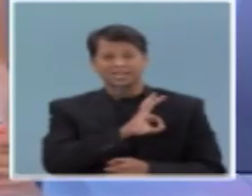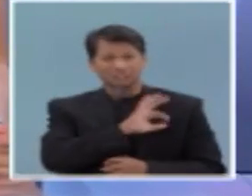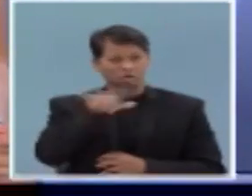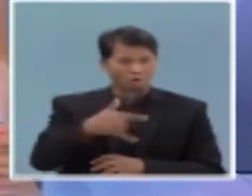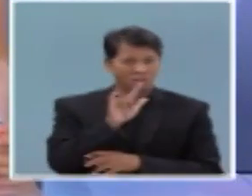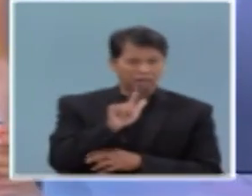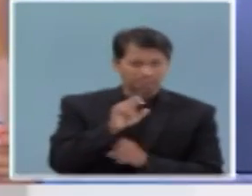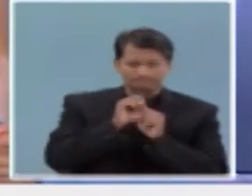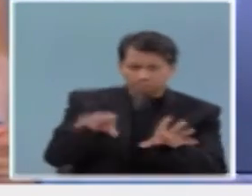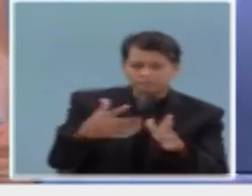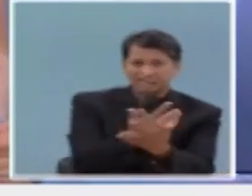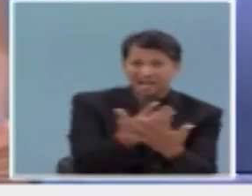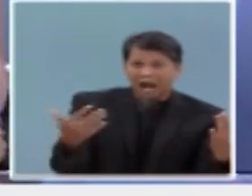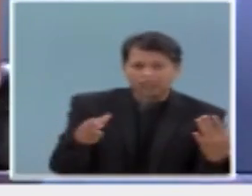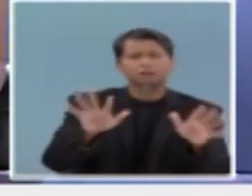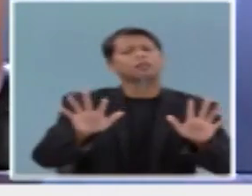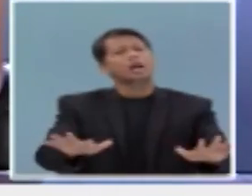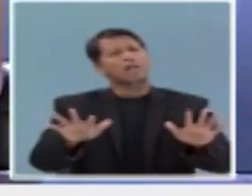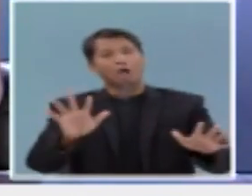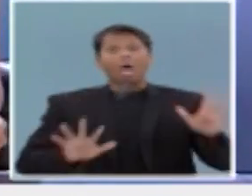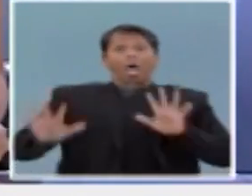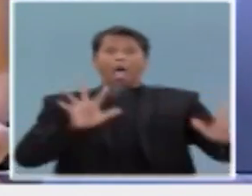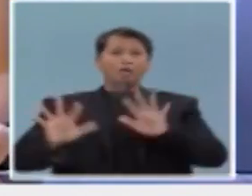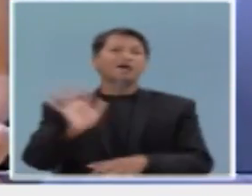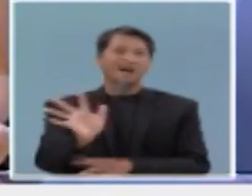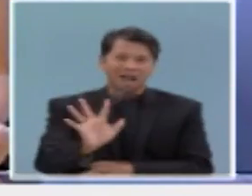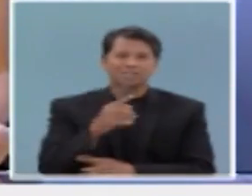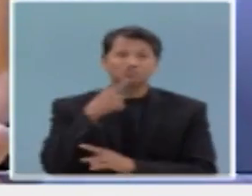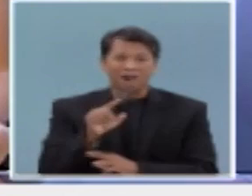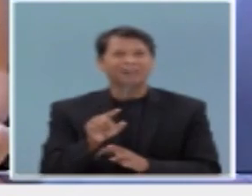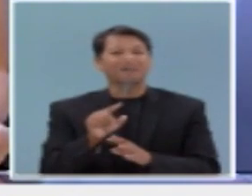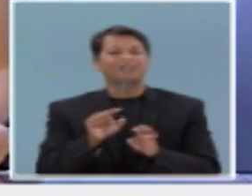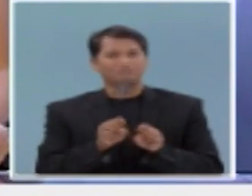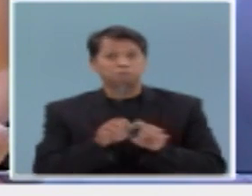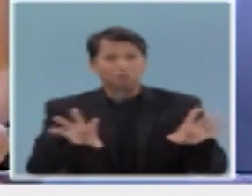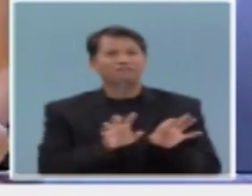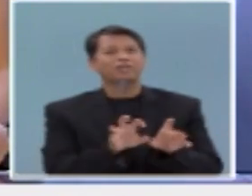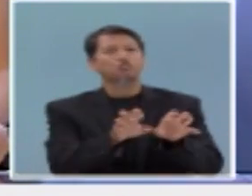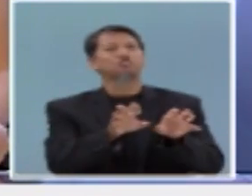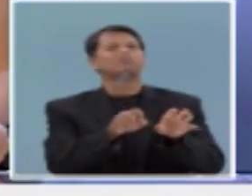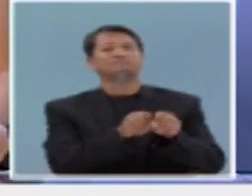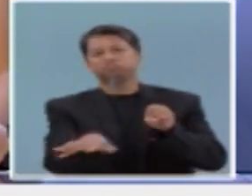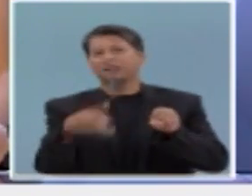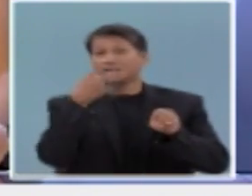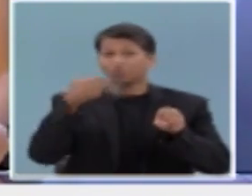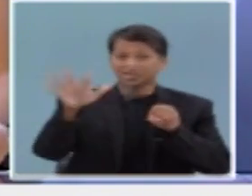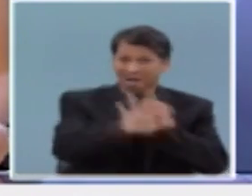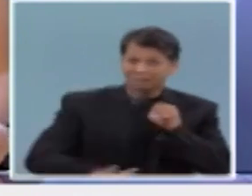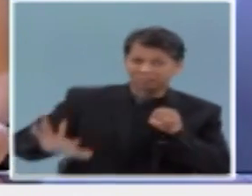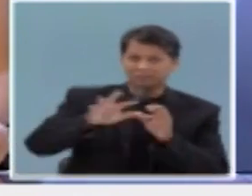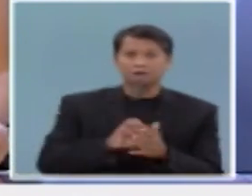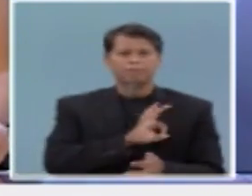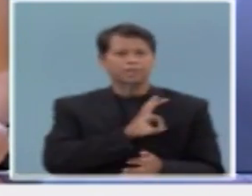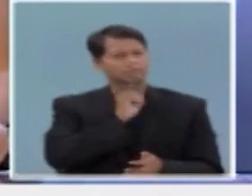Presiden Joko Widodo juga mengimbau masyarakat untuk tenang dan tidak panik dalam menyikapi dan mengantisipasi penyebaran virus corona di Indonesia. Presiden